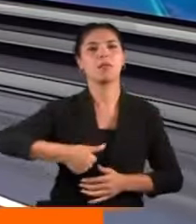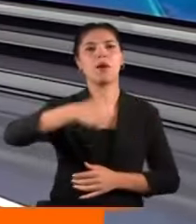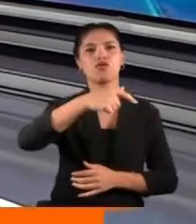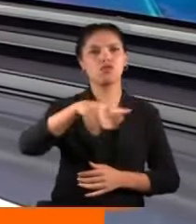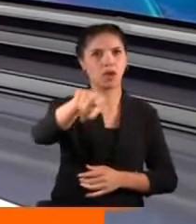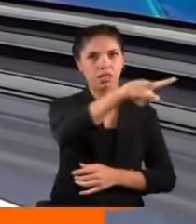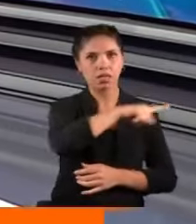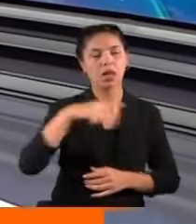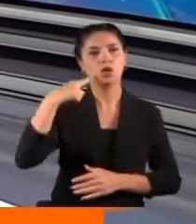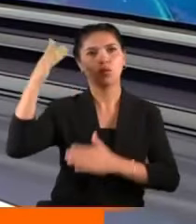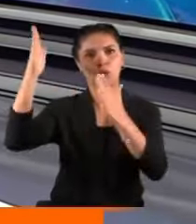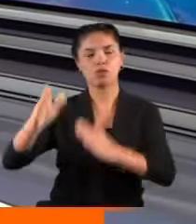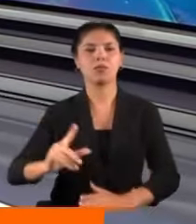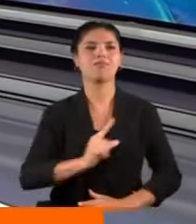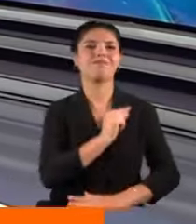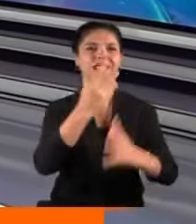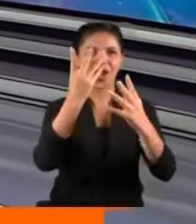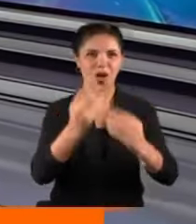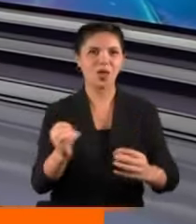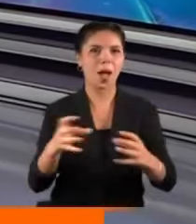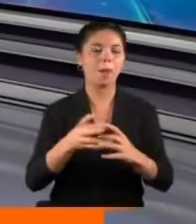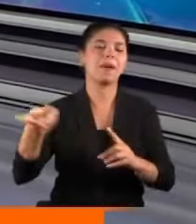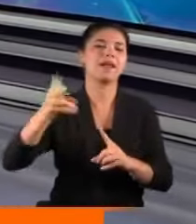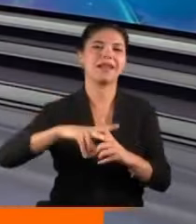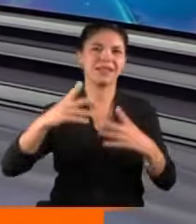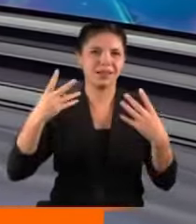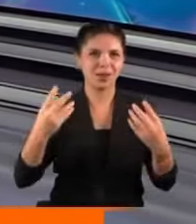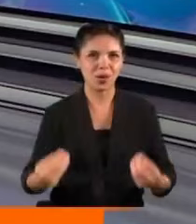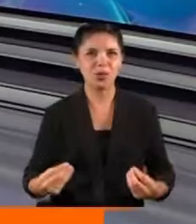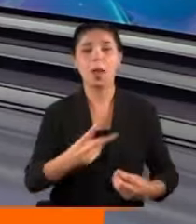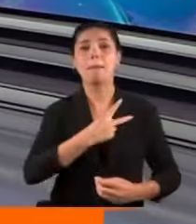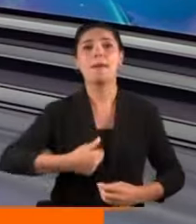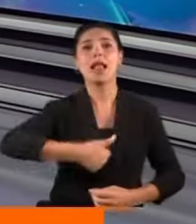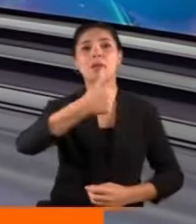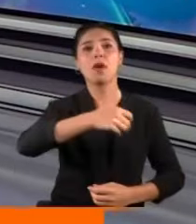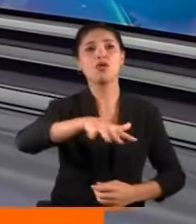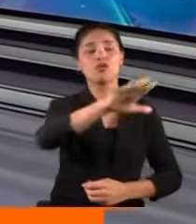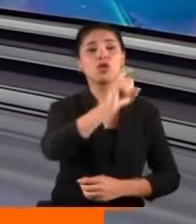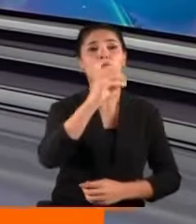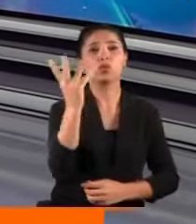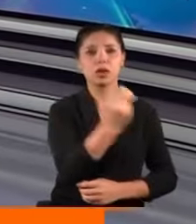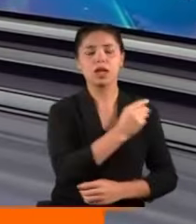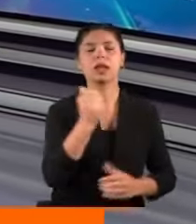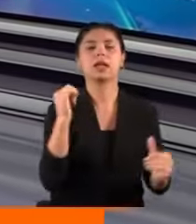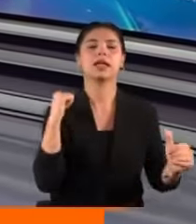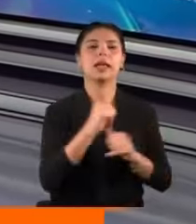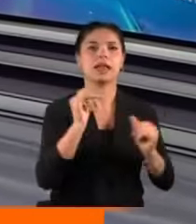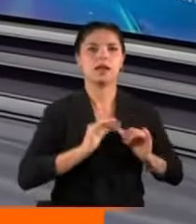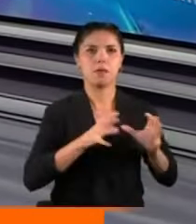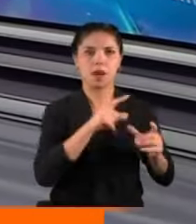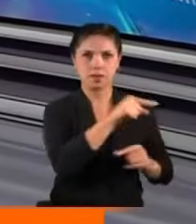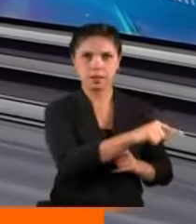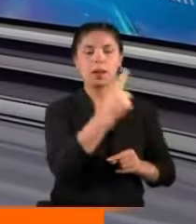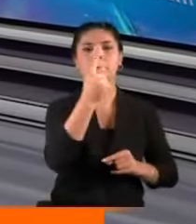başkanı Erdoğan'ın bizzat rozetlerini takmasıyla AK Parti saflarına geçti. Belediye başkanlarının 9'u Yeniden Refah, biri